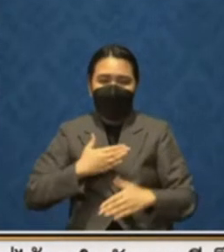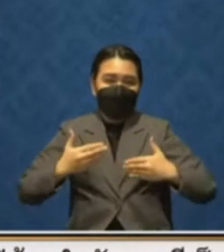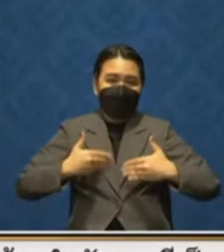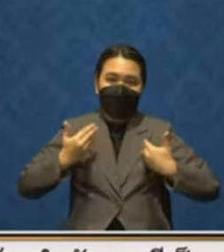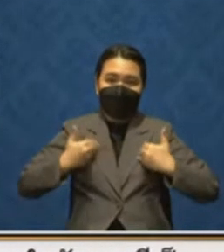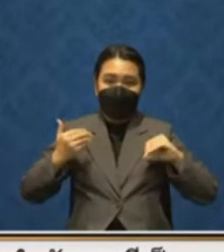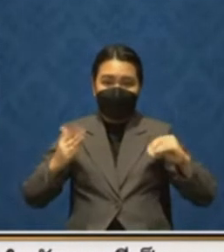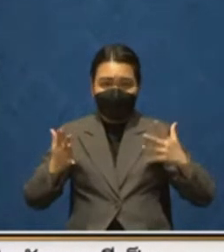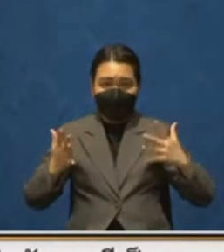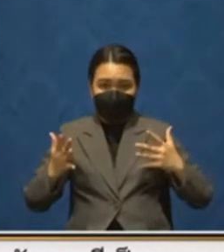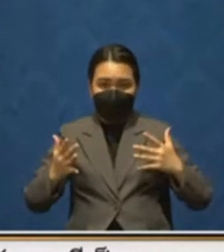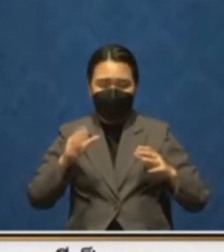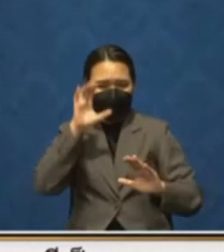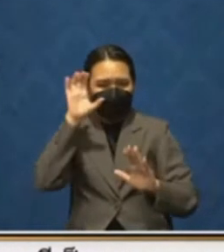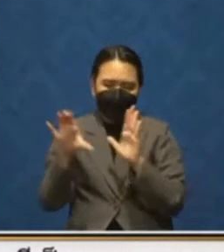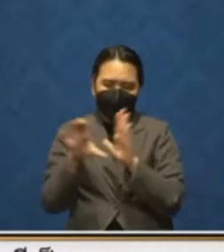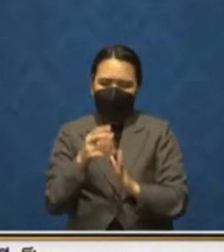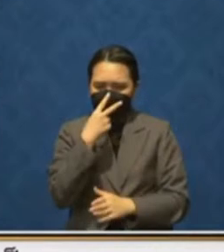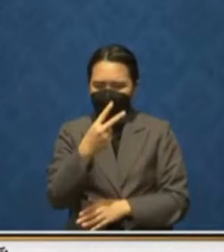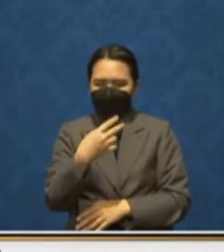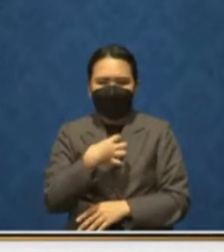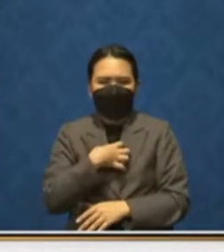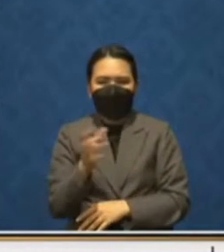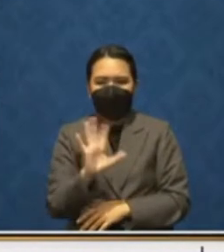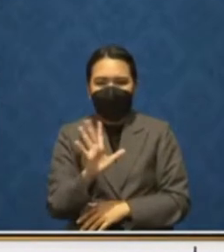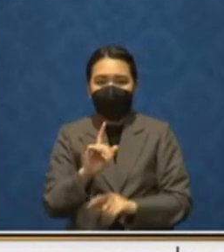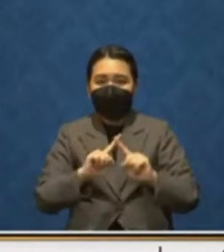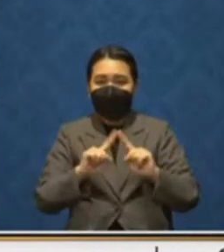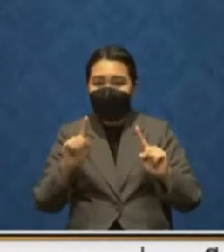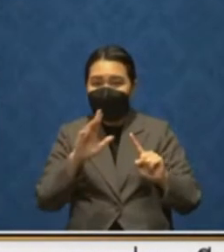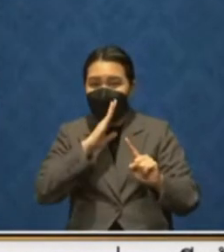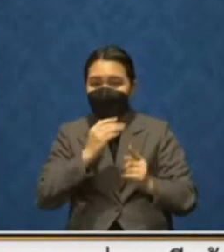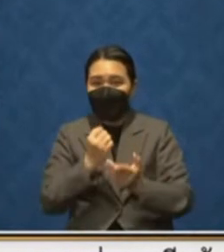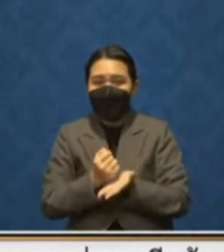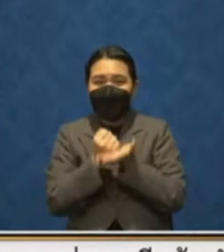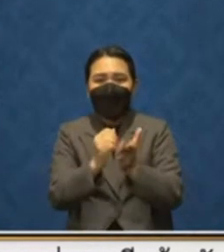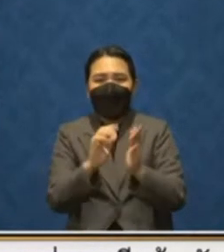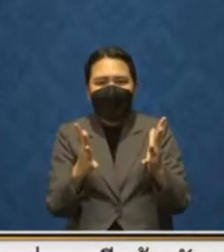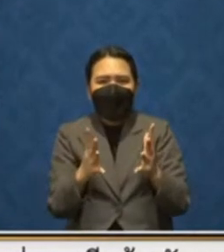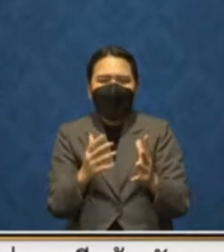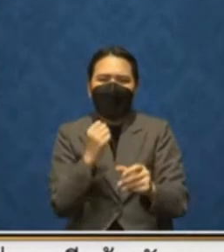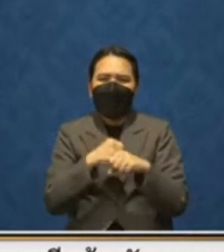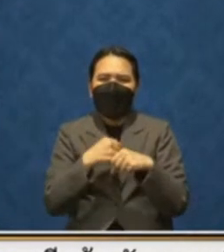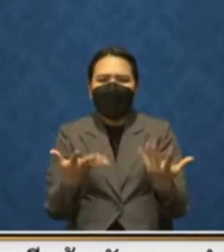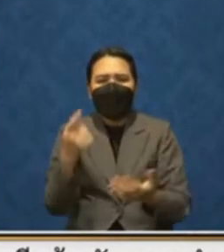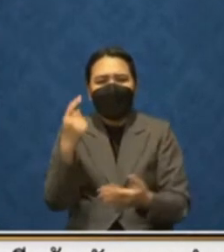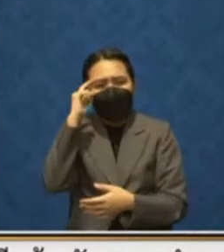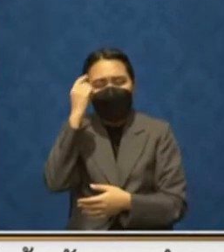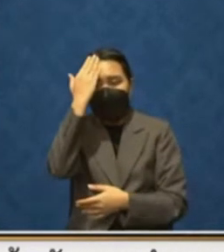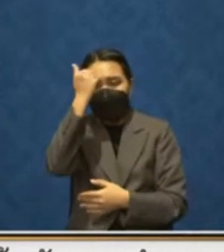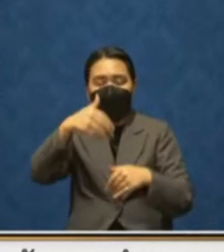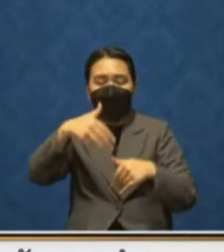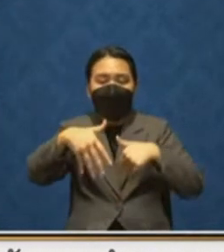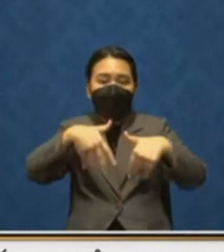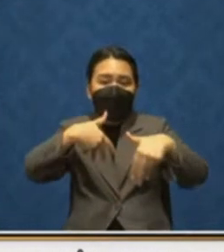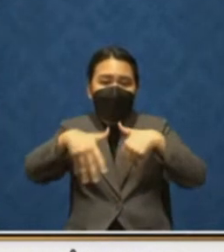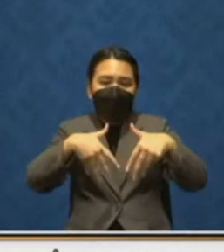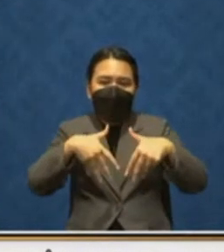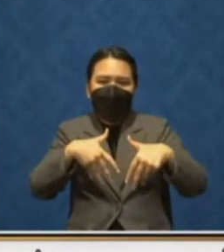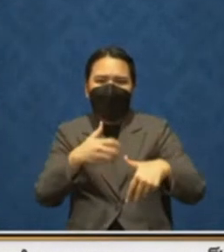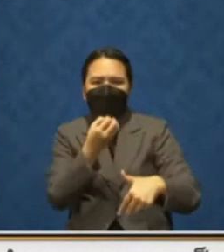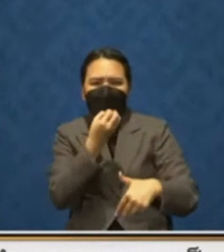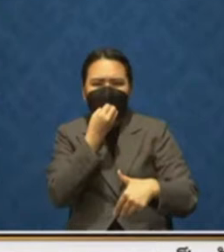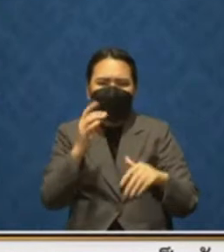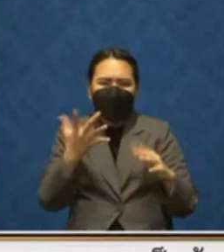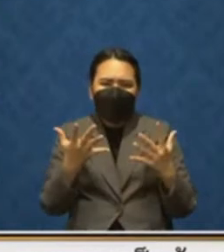เห็นภาพชะนีนะฮะผมไม่อยากเห็นแต่ว่าถ้าไม่ช่วยก็ไม่รู้จะทำไงเพราะพี่น้องประชาชนเนี่ยนะครับอดอยากยากจน